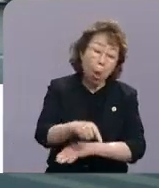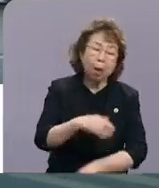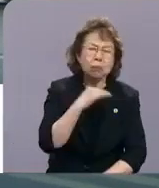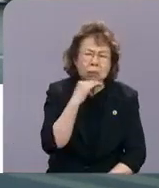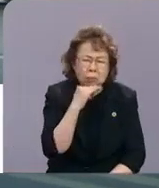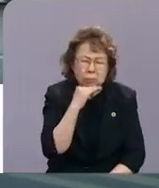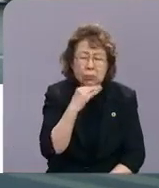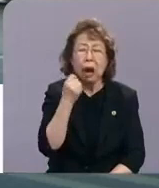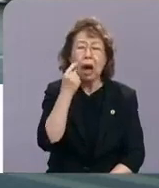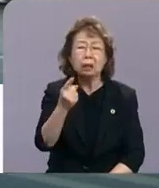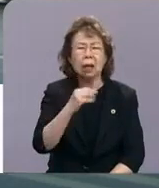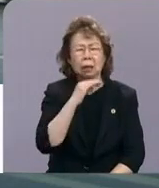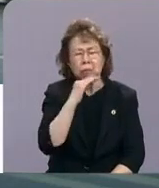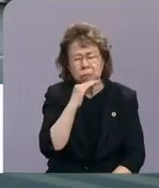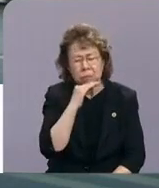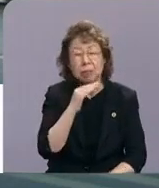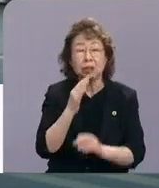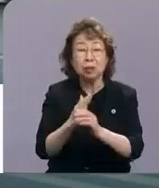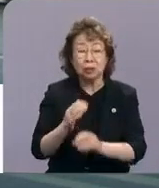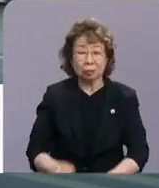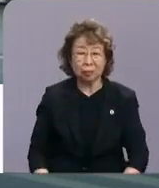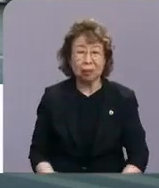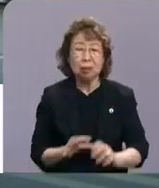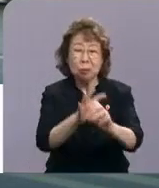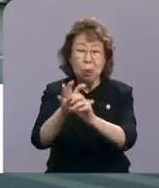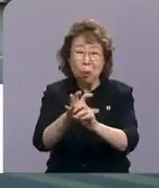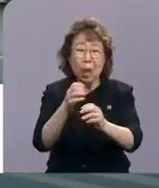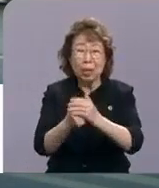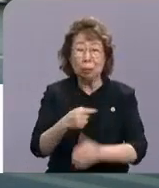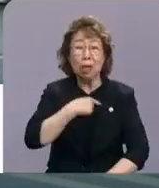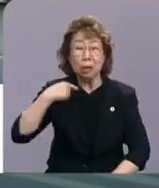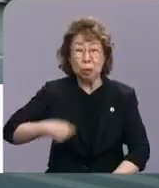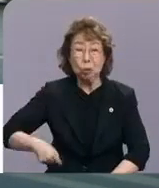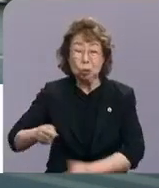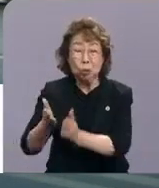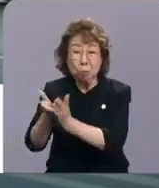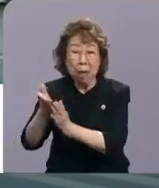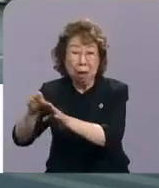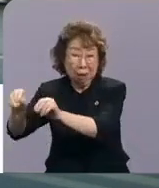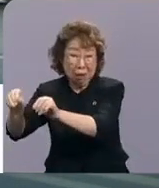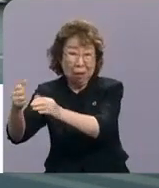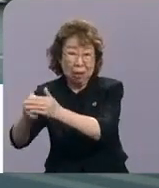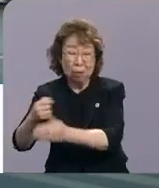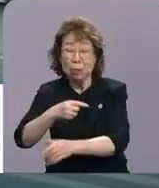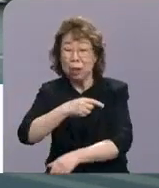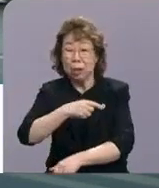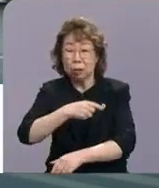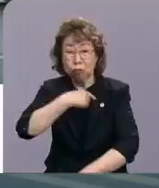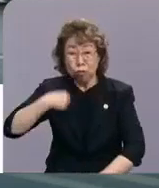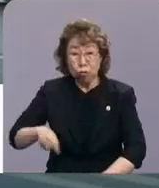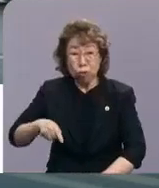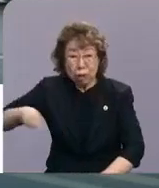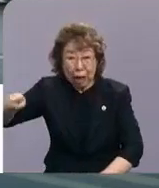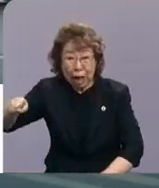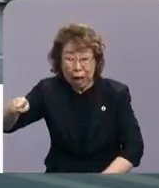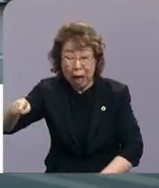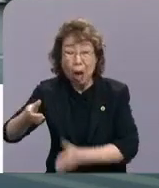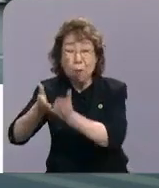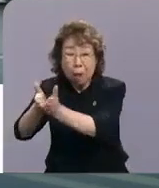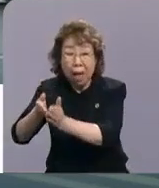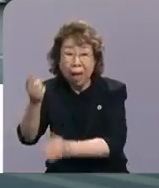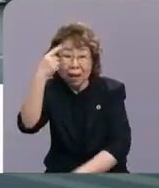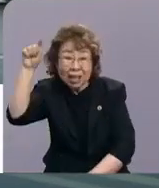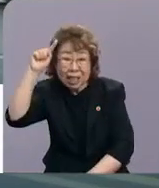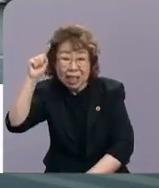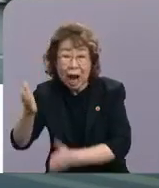대기하는 사태가 벌어지고 있습니다. 코로나19 사태로 중국항이 막히면서 중국으로 들어가야 할 러시안산 수산물이